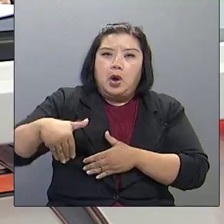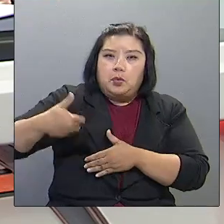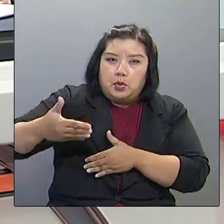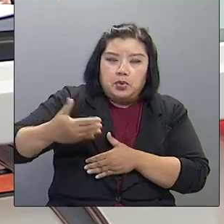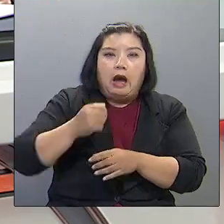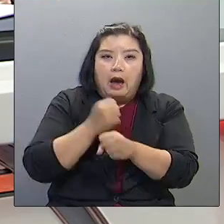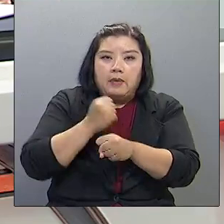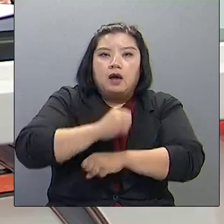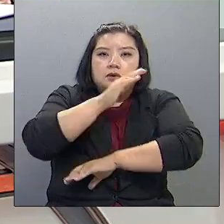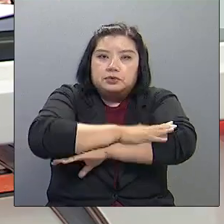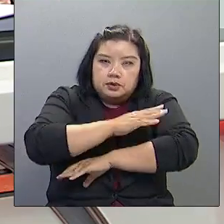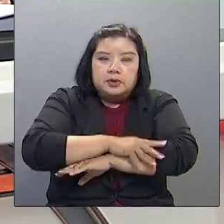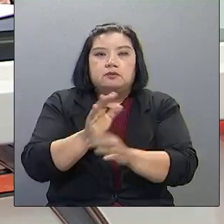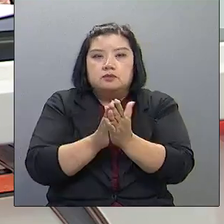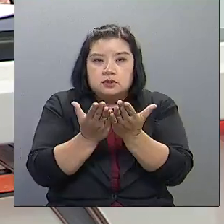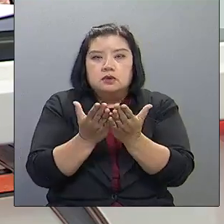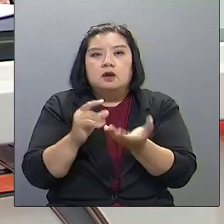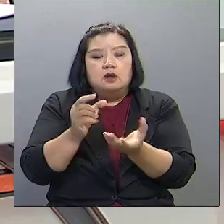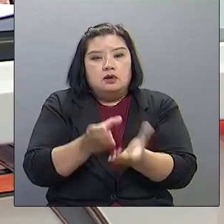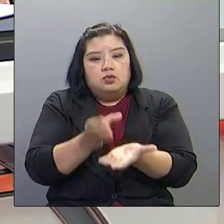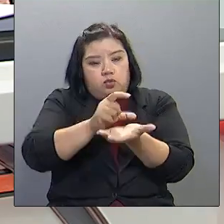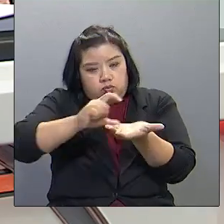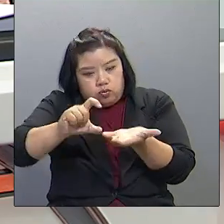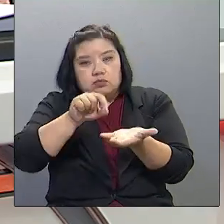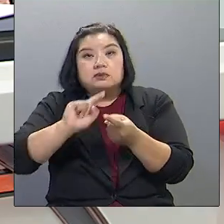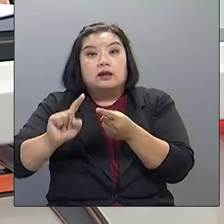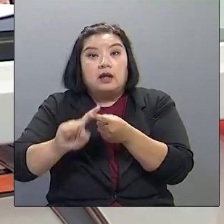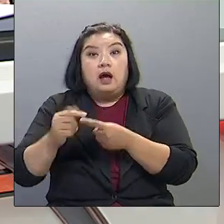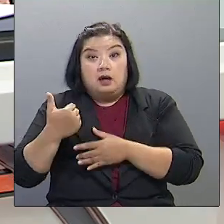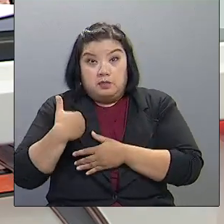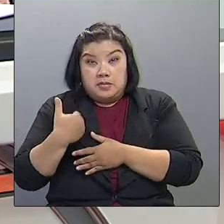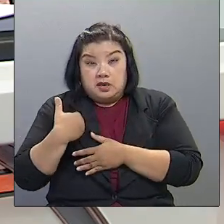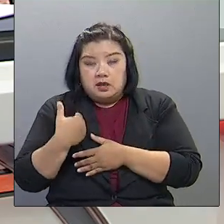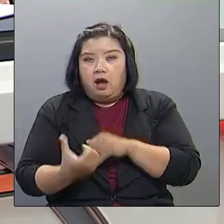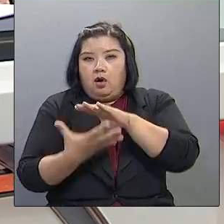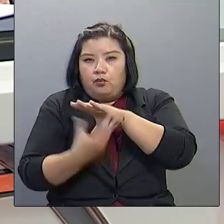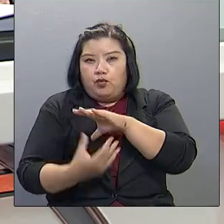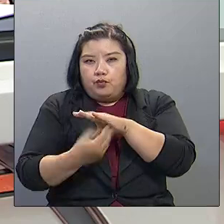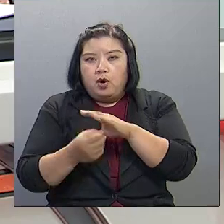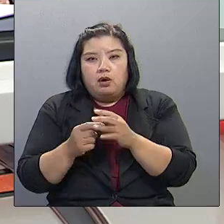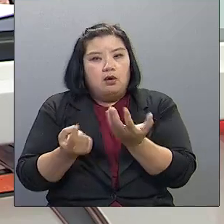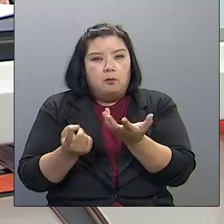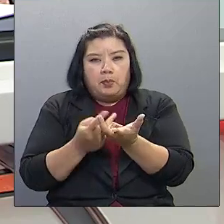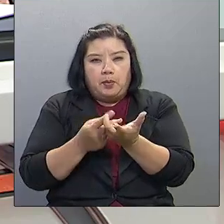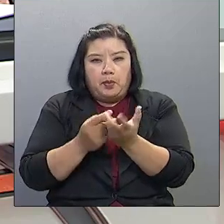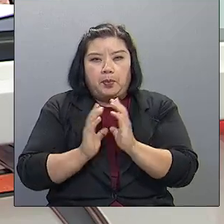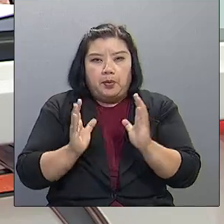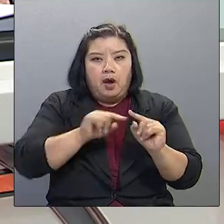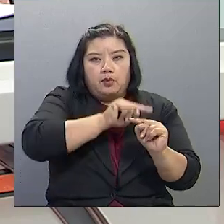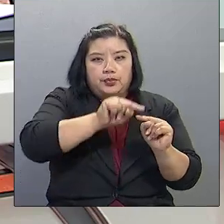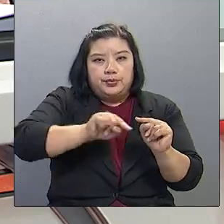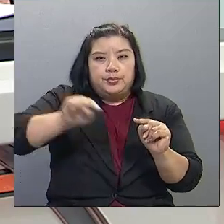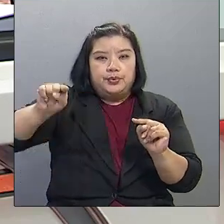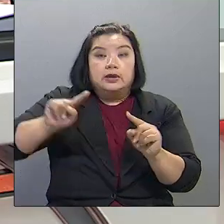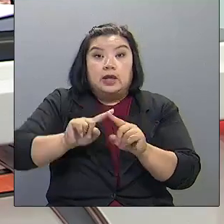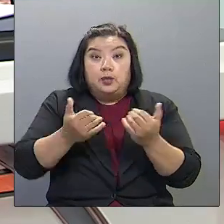พิมพ์ไม่ว่าจะเป็นบนฉลากหรือบรรจุภัณฑ์ดิจิทัลมีจำนวนเพิ่มมากขึ้นอย่างเห็นได้ชัดนะคะการเติบโตของธุรกิจ